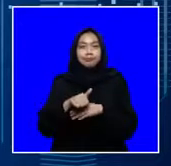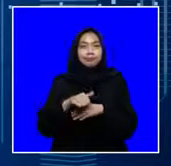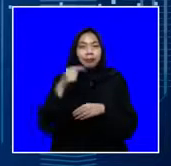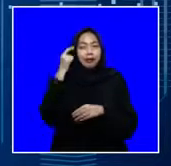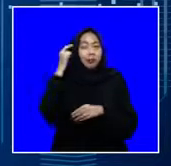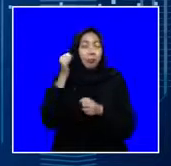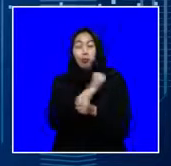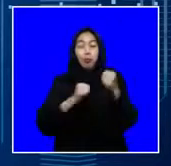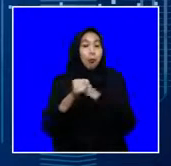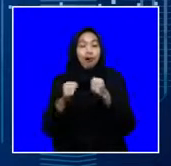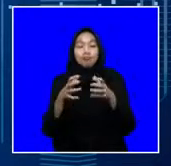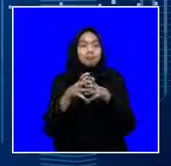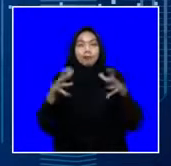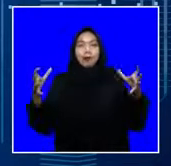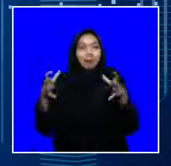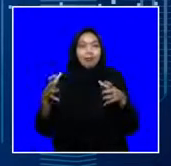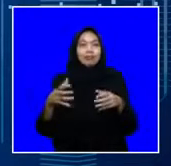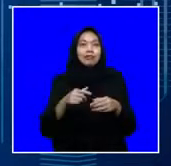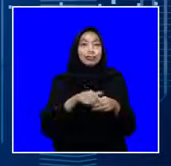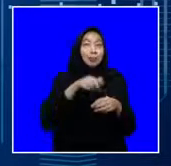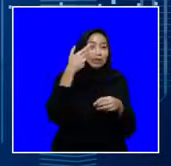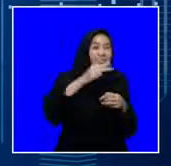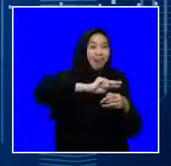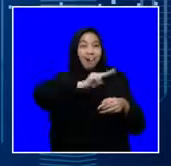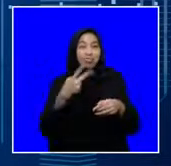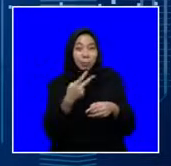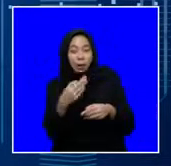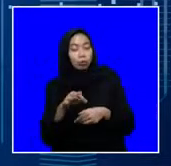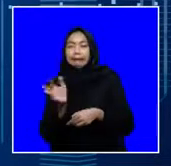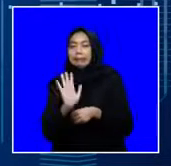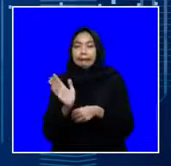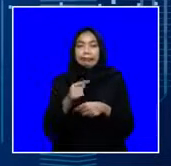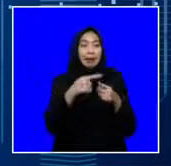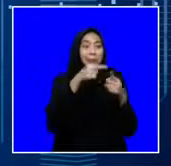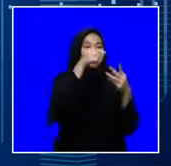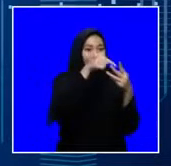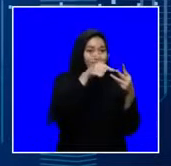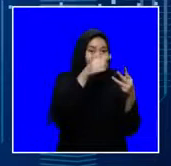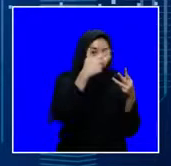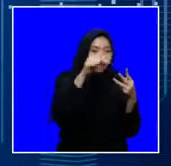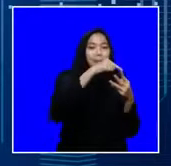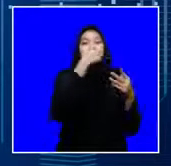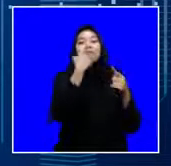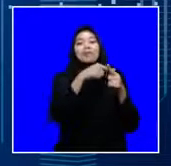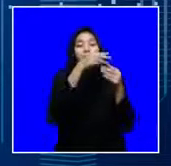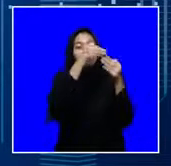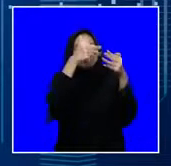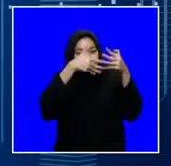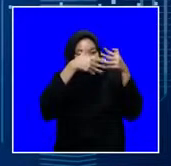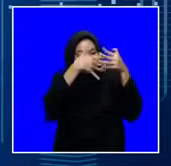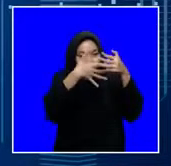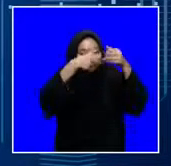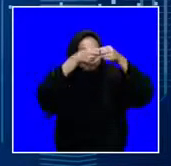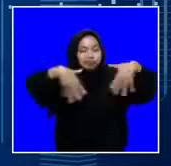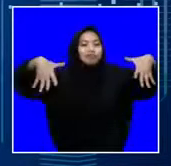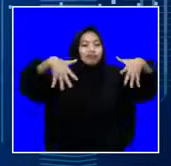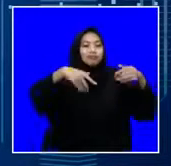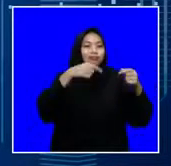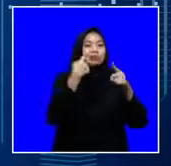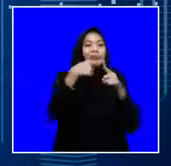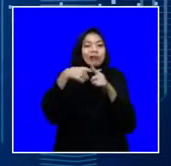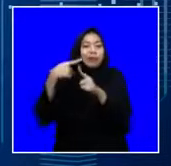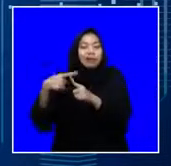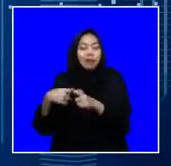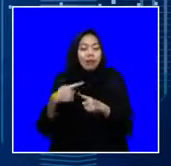besar. Ya, kita menambahkan, bukannya mengganti. Kita menambahkan kategori-kategori untuk